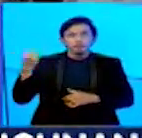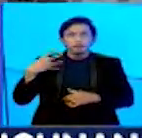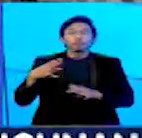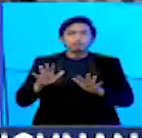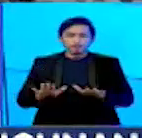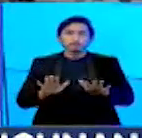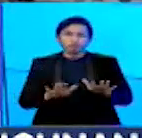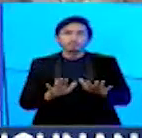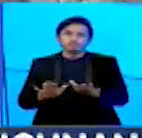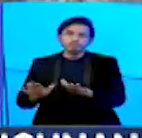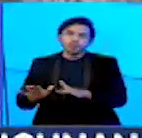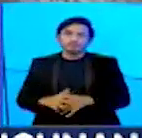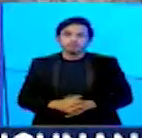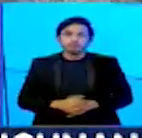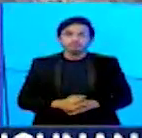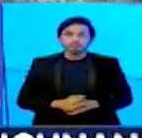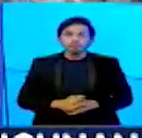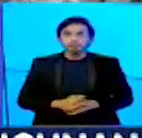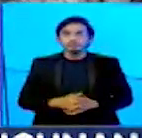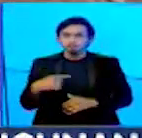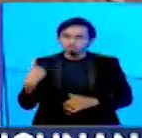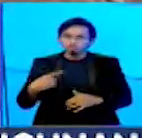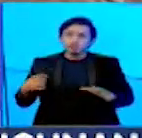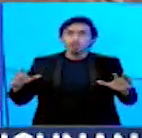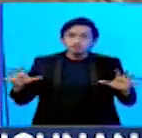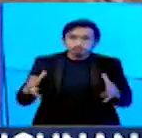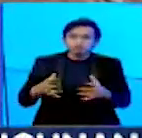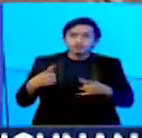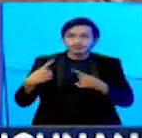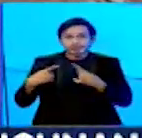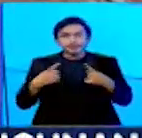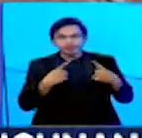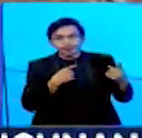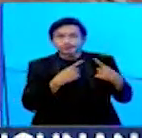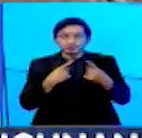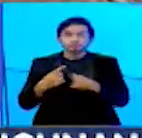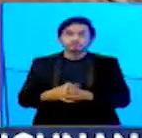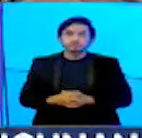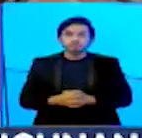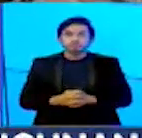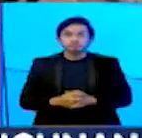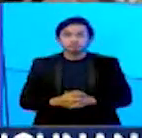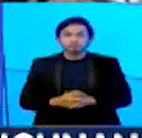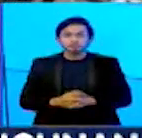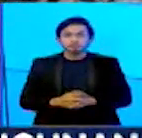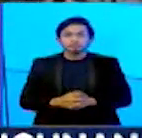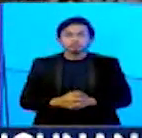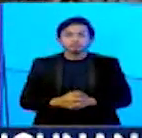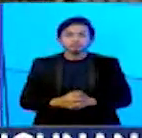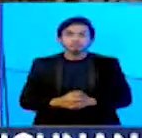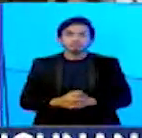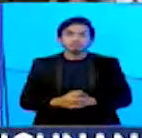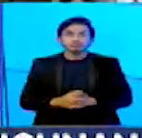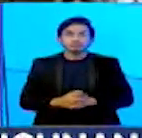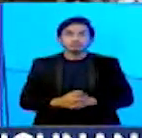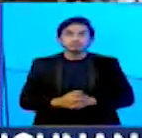dengan bersama KBRI bersama anggota Satgas perlindungan WNI yang ada di Disney khususnya dan simpel